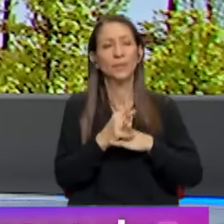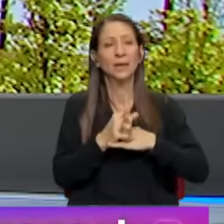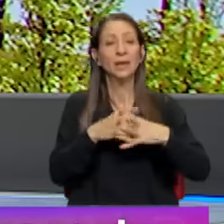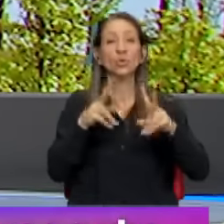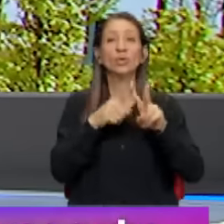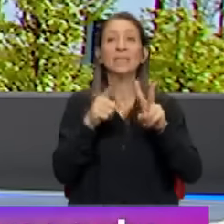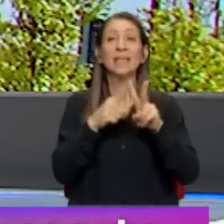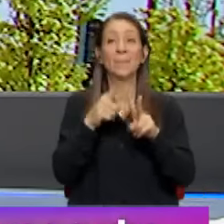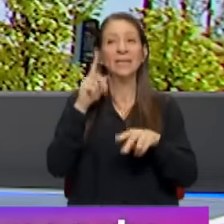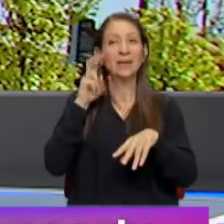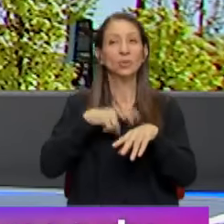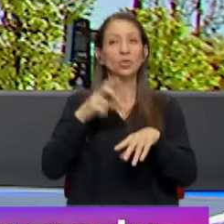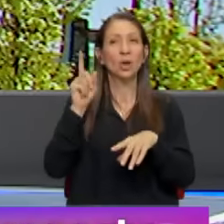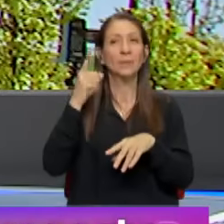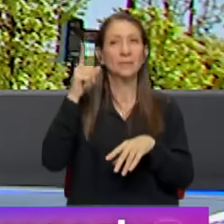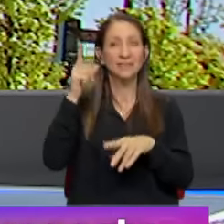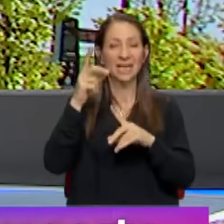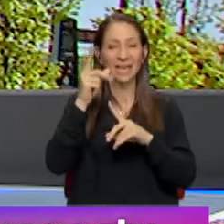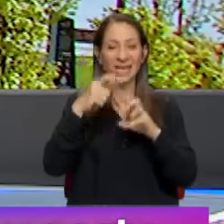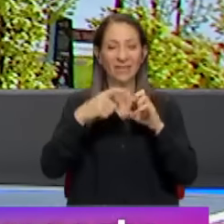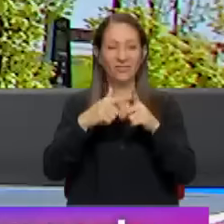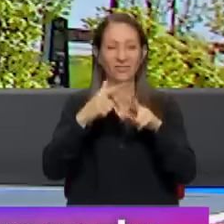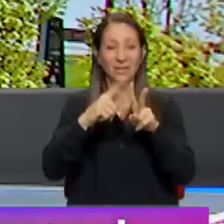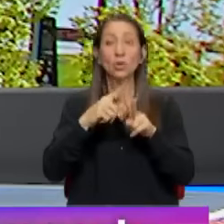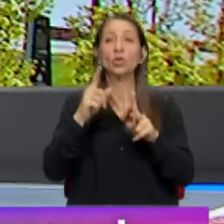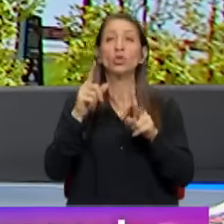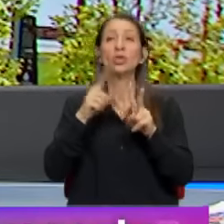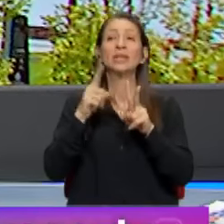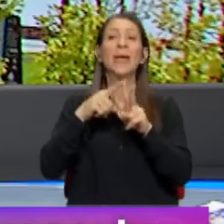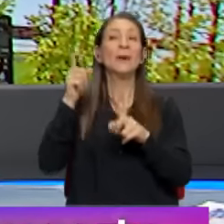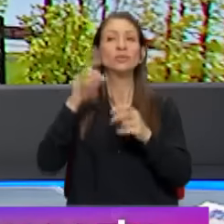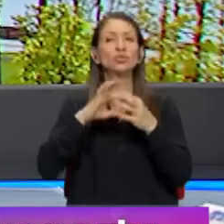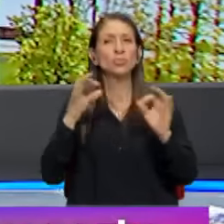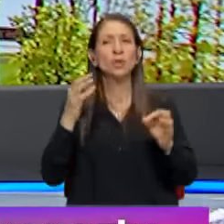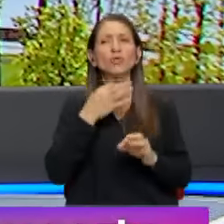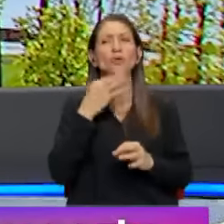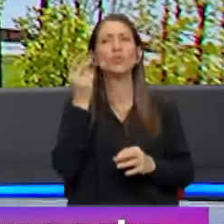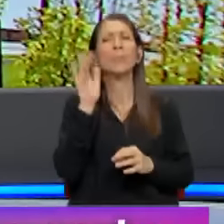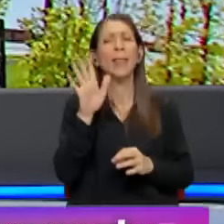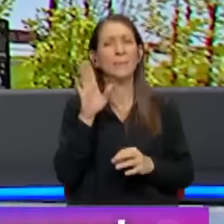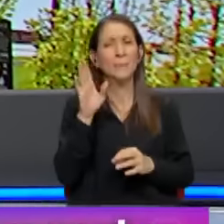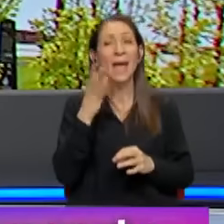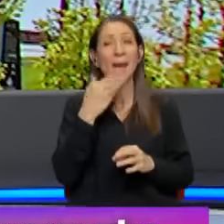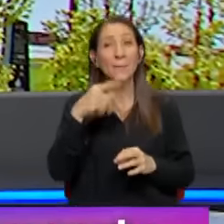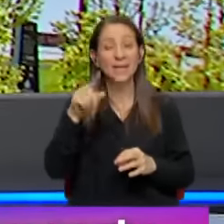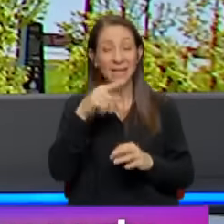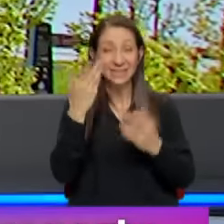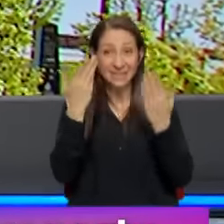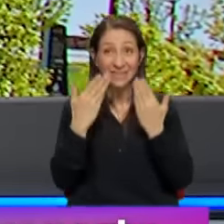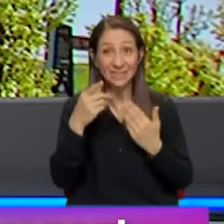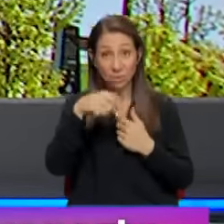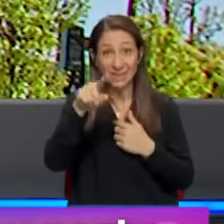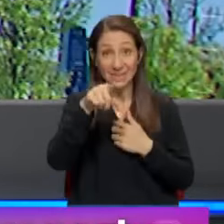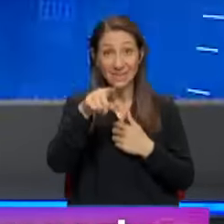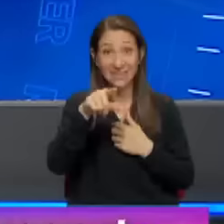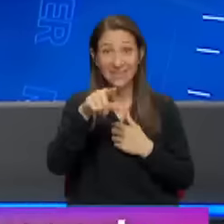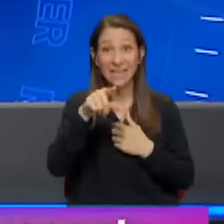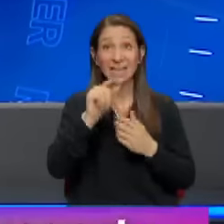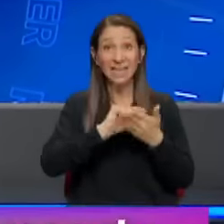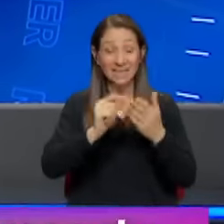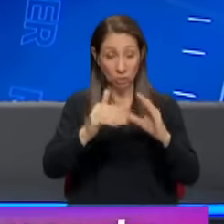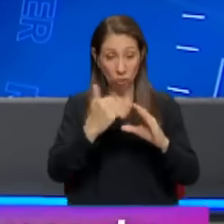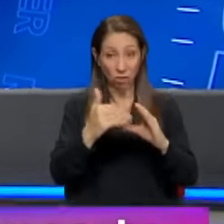Nebati'yi hatırlatıyor yönetmenimiz İrfan da bize. Nurettin Nebati'nin cümlelerini lütfen unutmayalım ve emekliler ekran karşısındaysanız